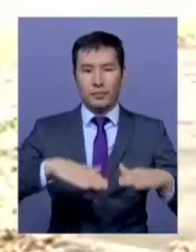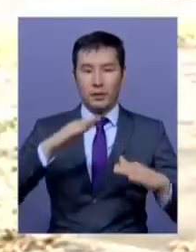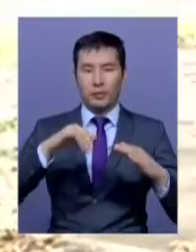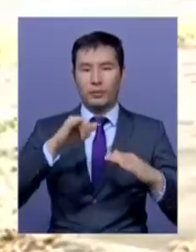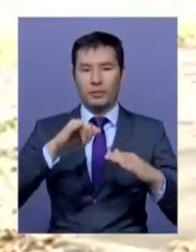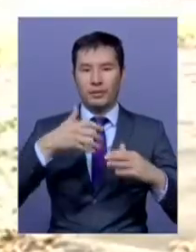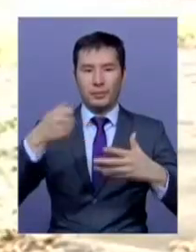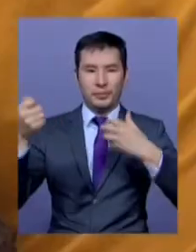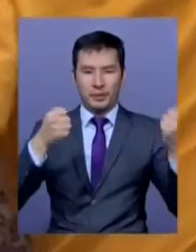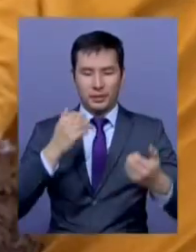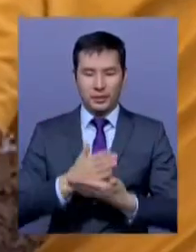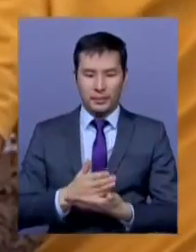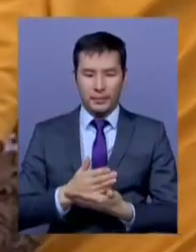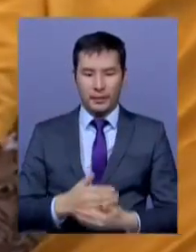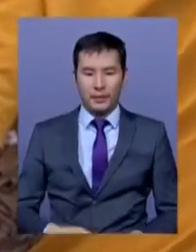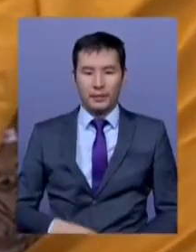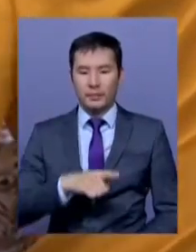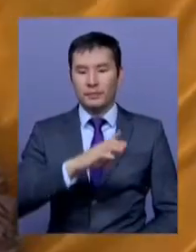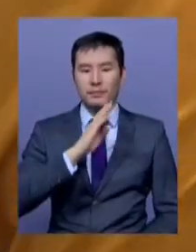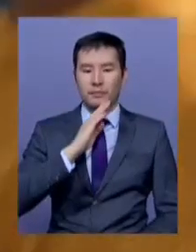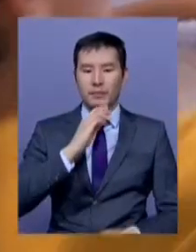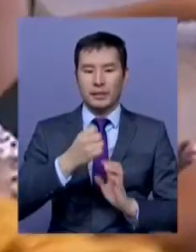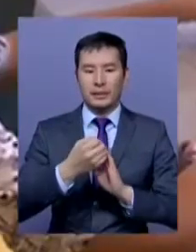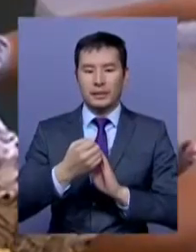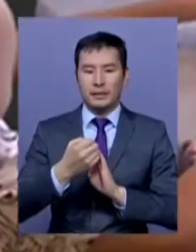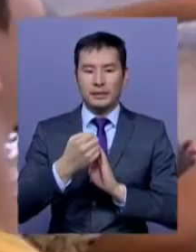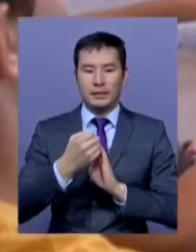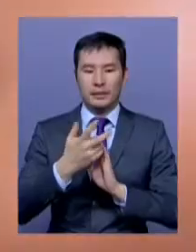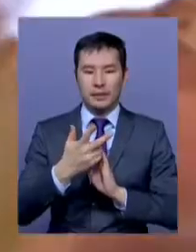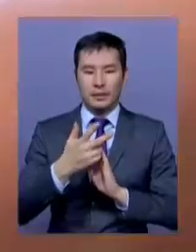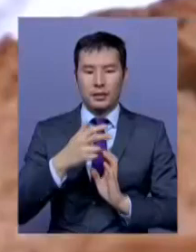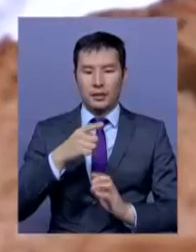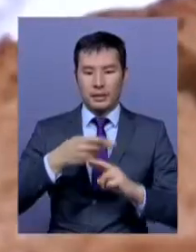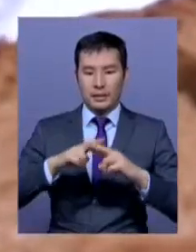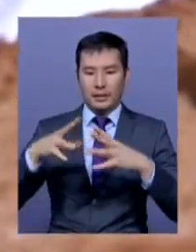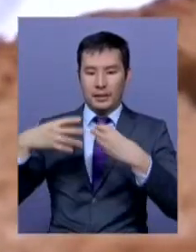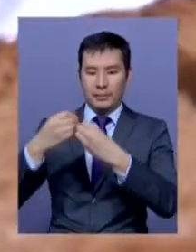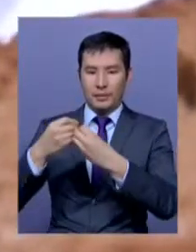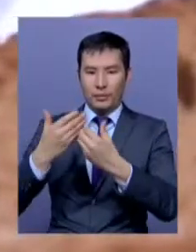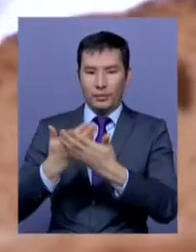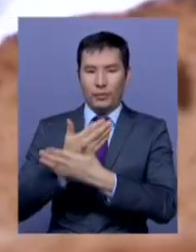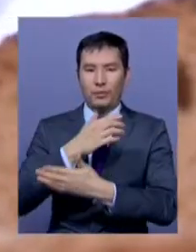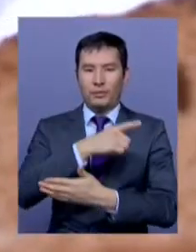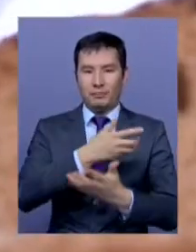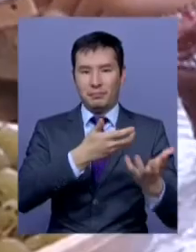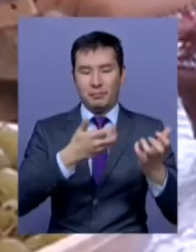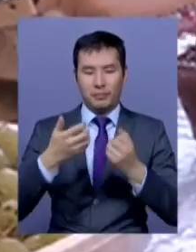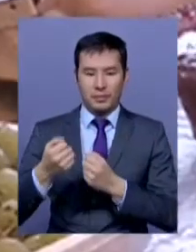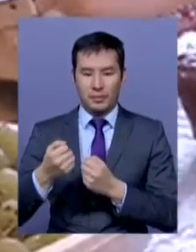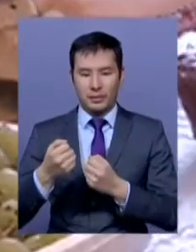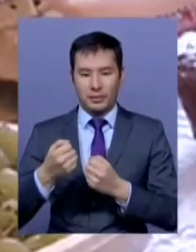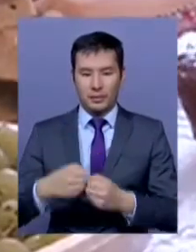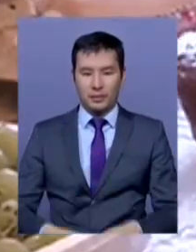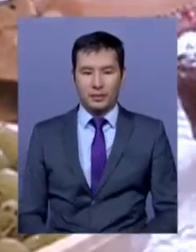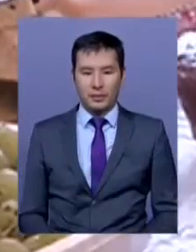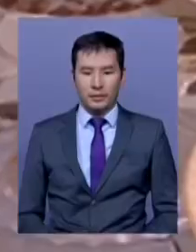нәтижеге қол жеткіздік. 13 жасар Алена бұл отбасына наурыз айында келген. Қазір балалар ауылында жаңа ата-анасы және тағдырлас